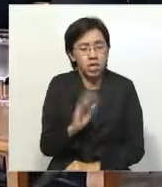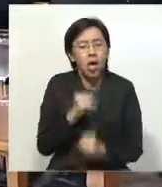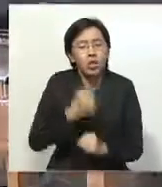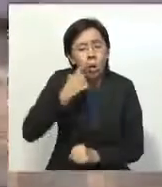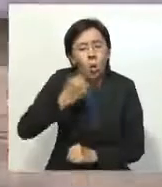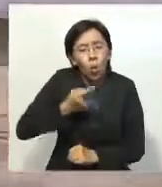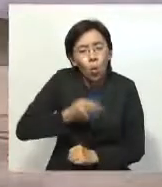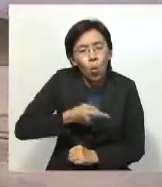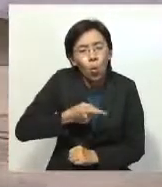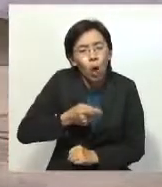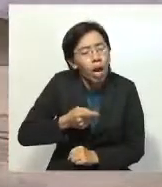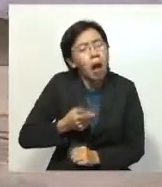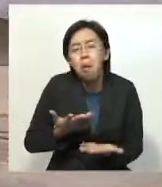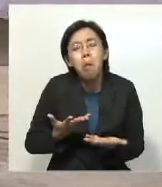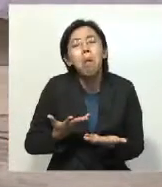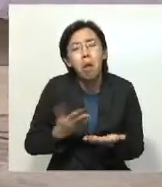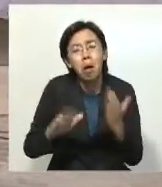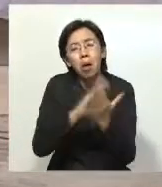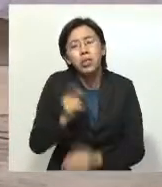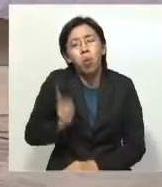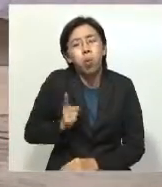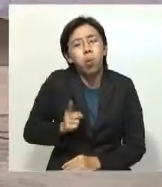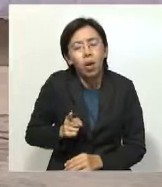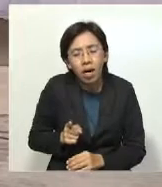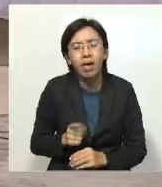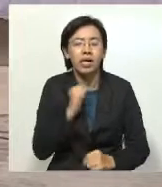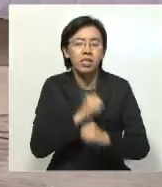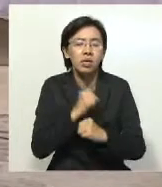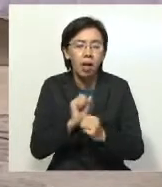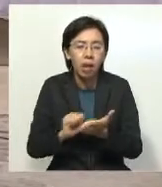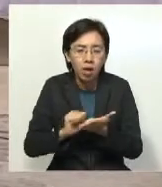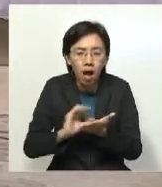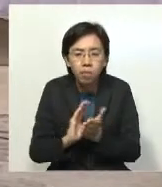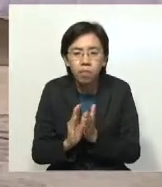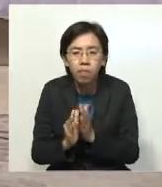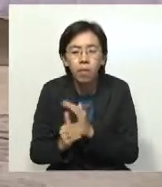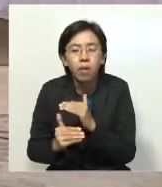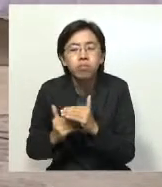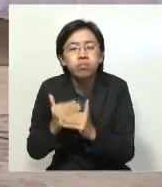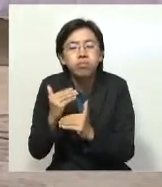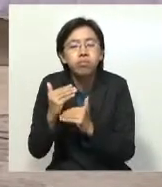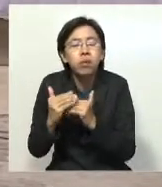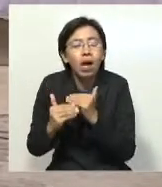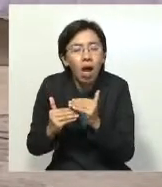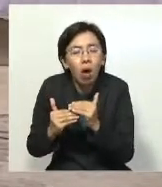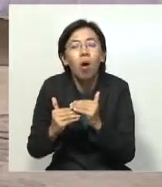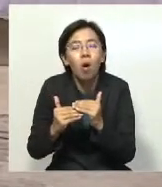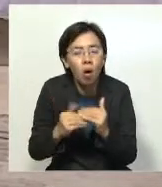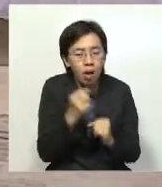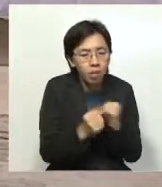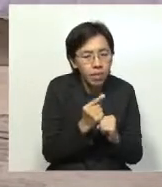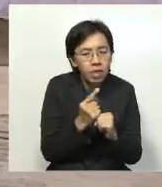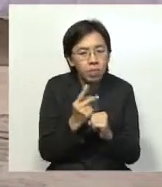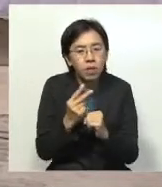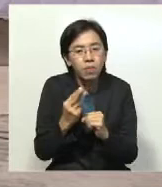ตลอดมันก็เป็นอยู่แบบเดิมอ่ะเพราะทุกอย่างมันต้องใช้เวลาในการเหมือนกับการเชื่อมต่อทั้งทางกายภ